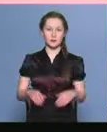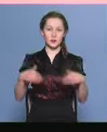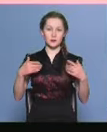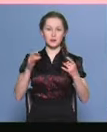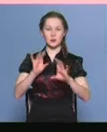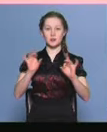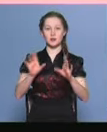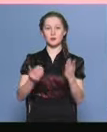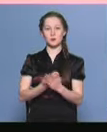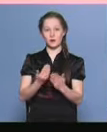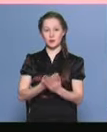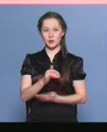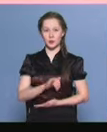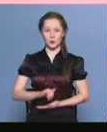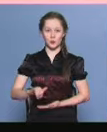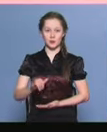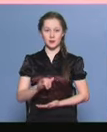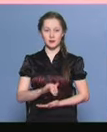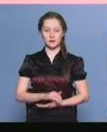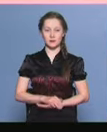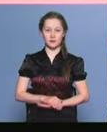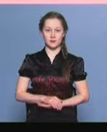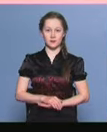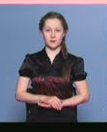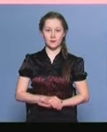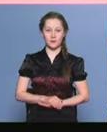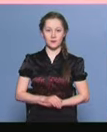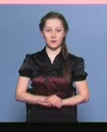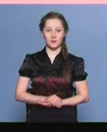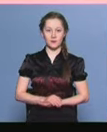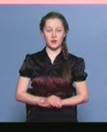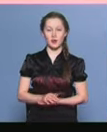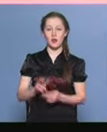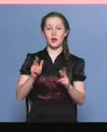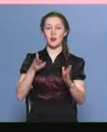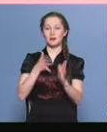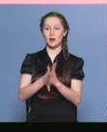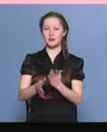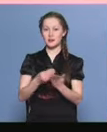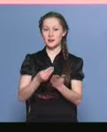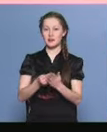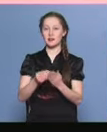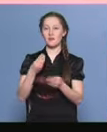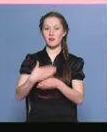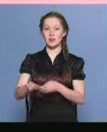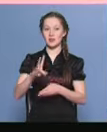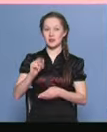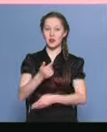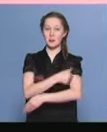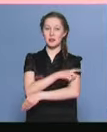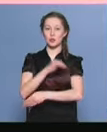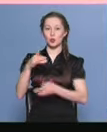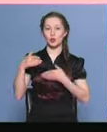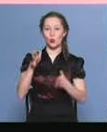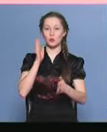Здравствуйте, в эфире новости Удмуртии, в студии Марина Баль. Как тратятся средства, выделенные на медицинную дорогу республики, теперь будет